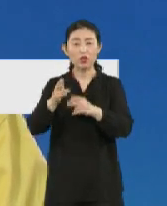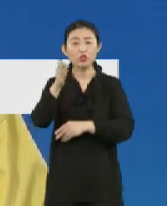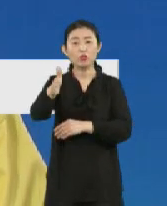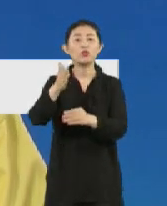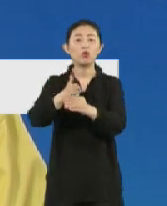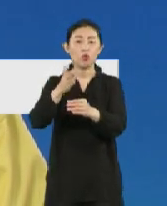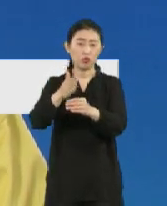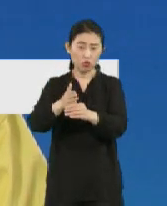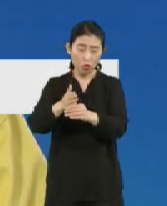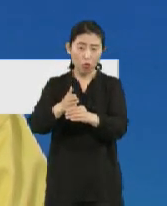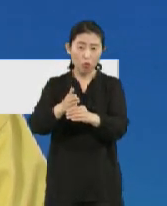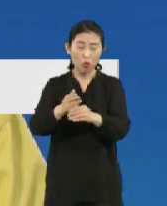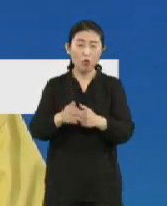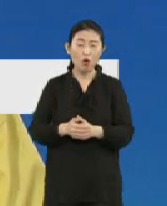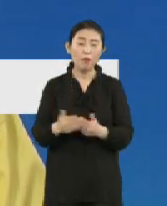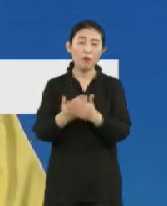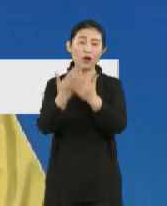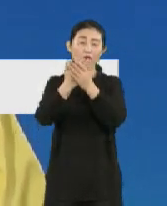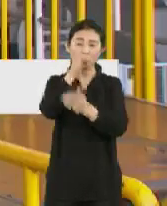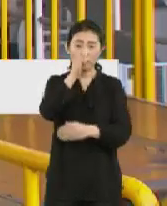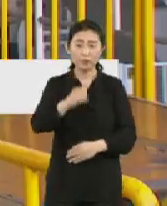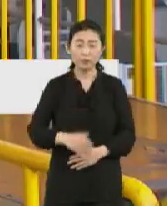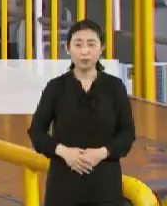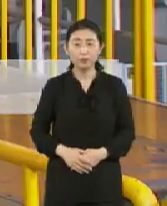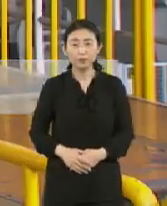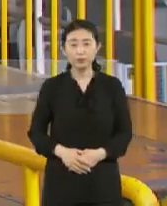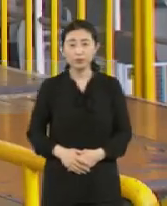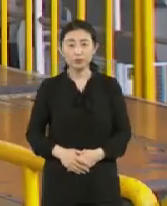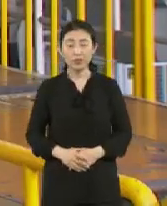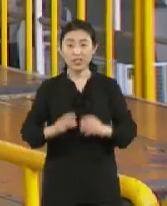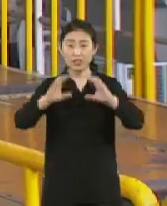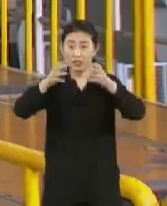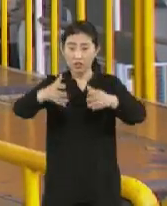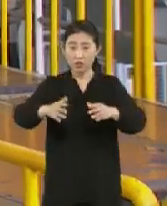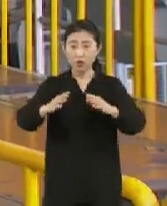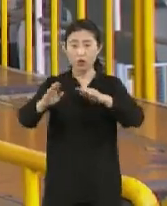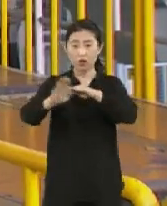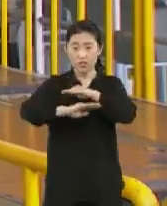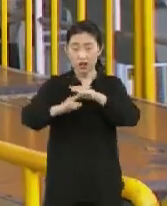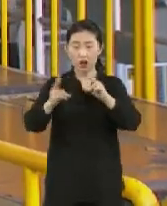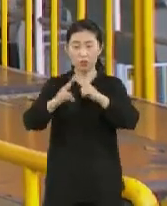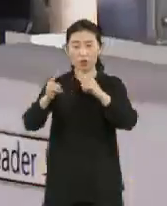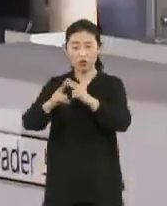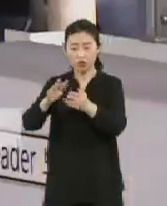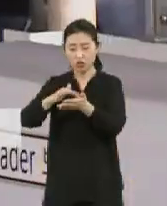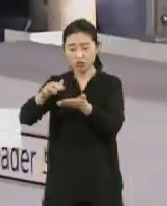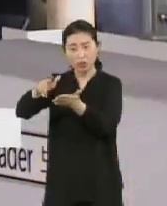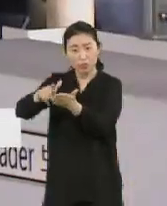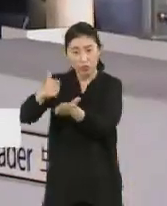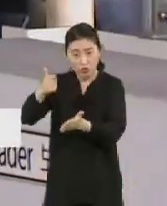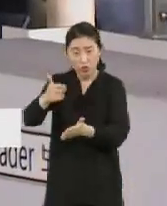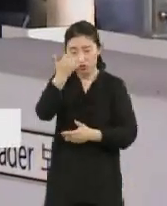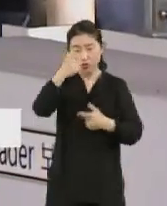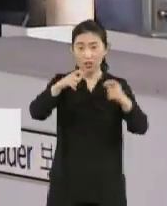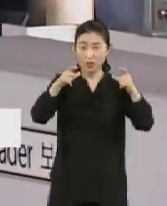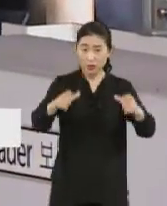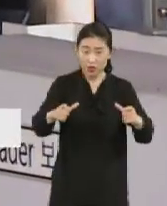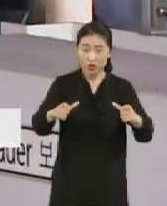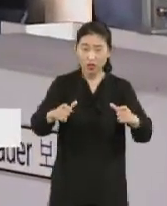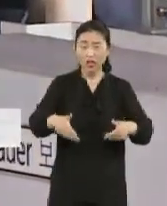있는 기반을 마련했다고 말씀을 드리겠습니다. 전 세계적인 차량 반도체 대란 속에서 충남도의